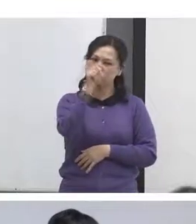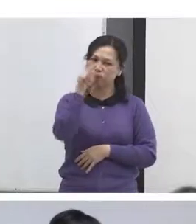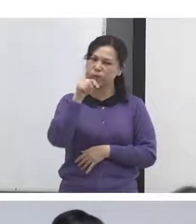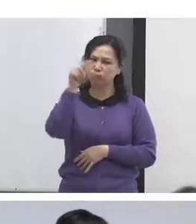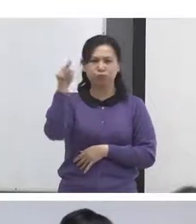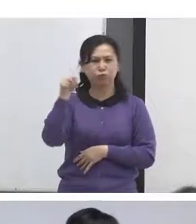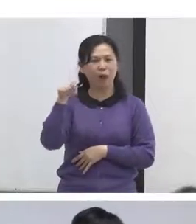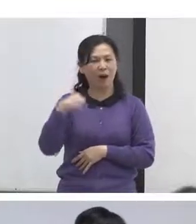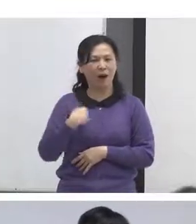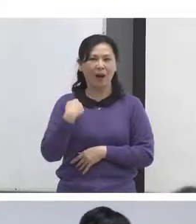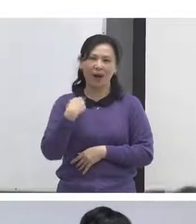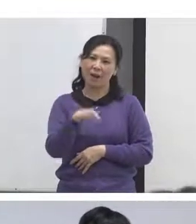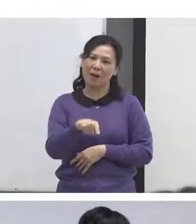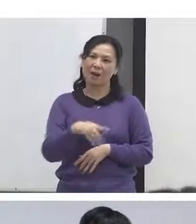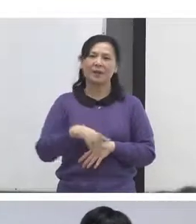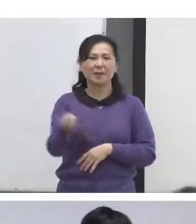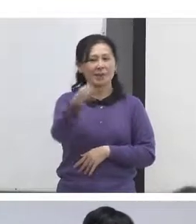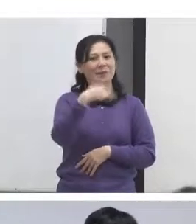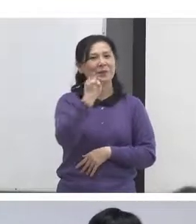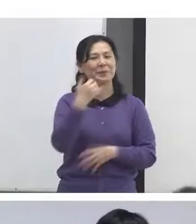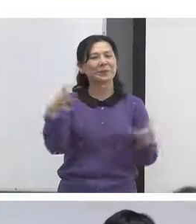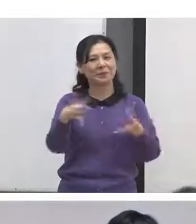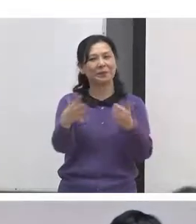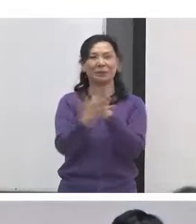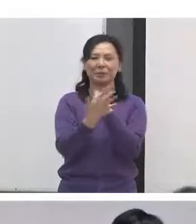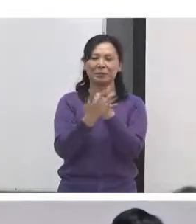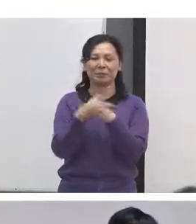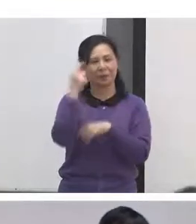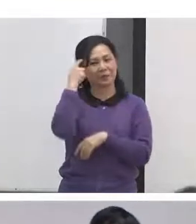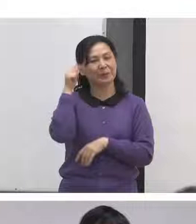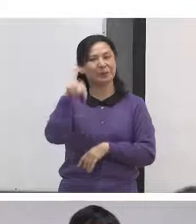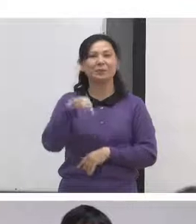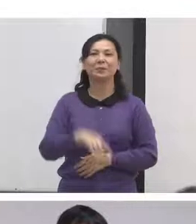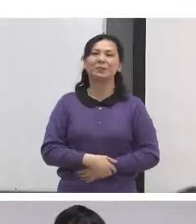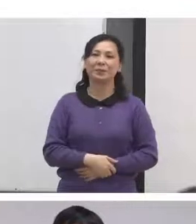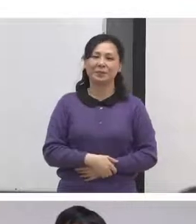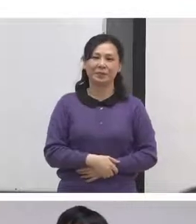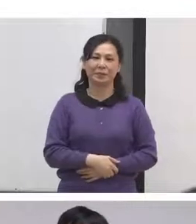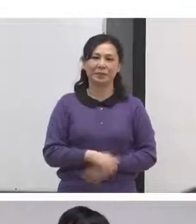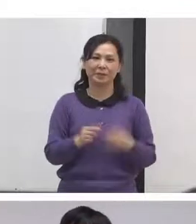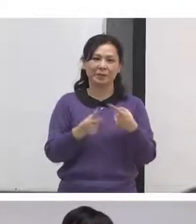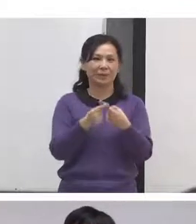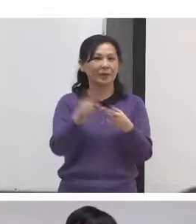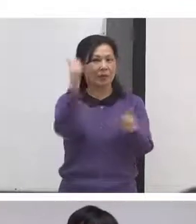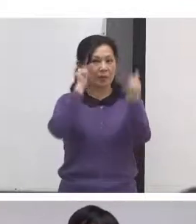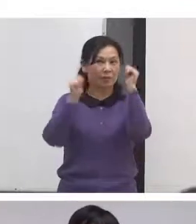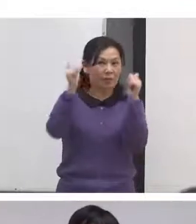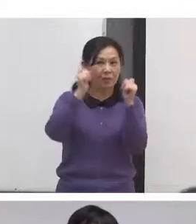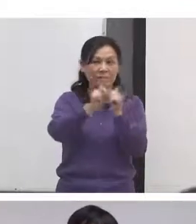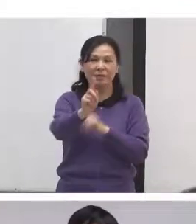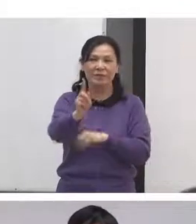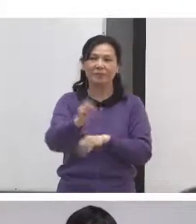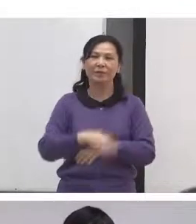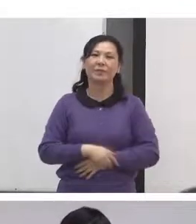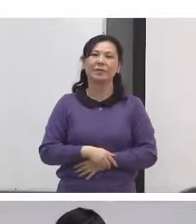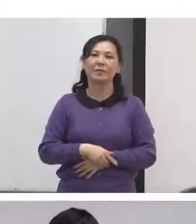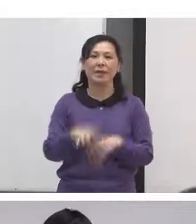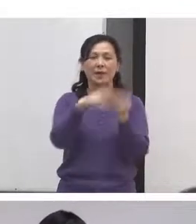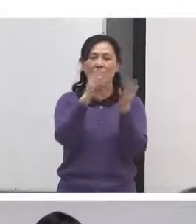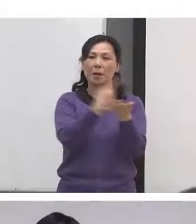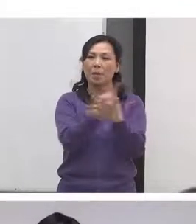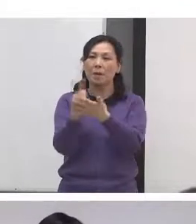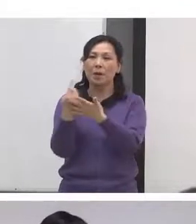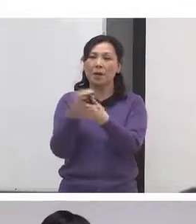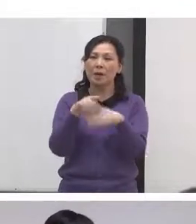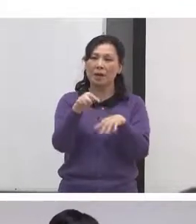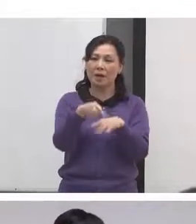案，但是我也希望说，可以大家过去可以一起去思考的。那首先第一个就是想先回顾一下，就是因为可能不一定是所有人都有参过 G0V 黑